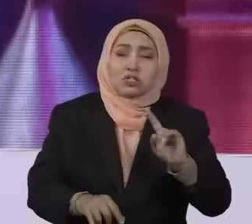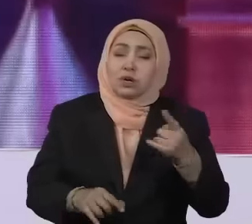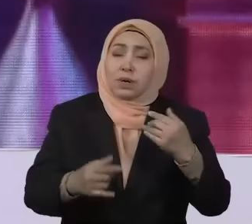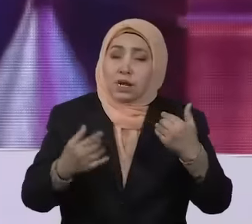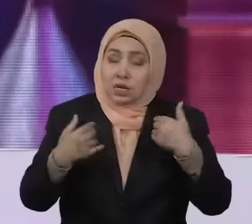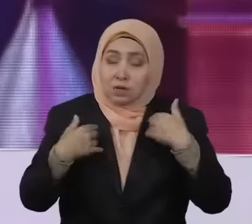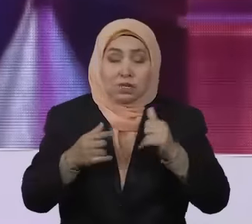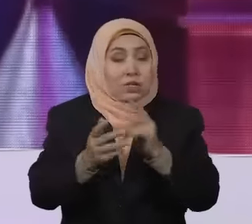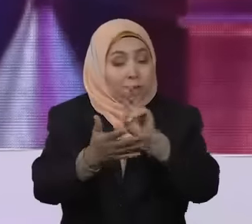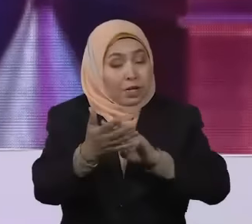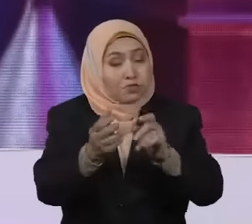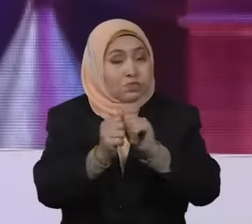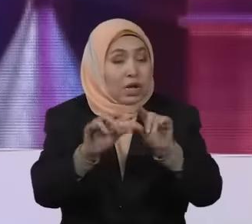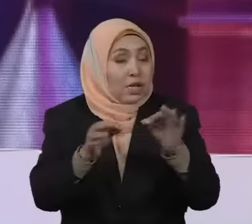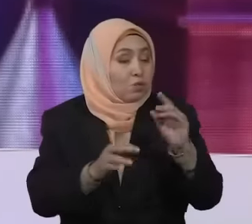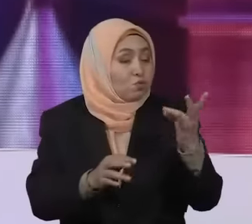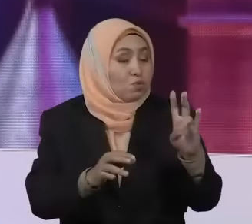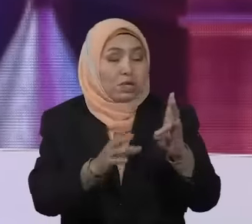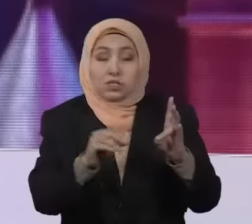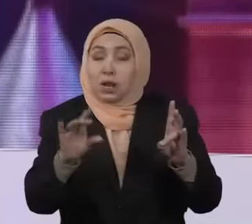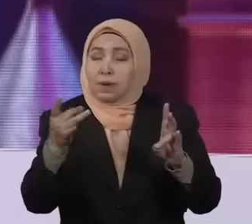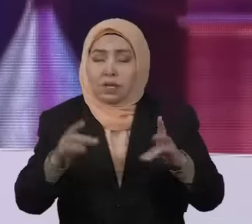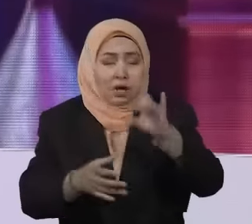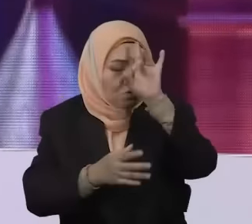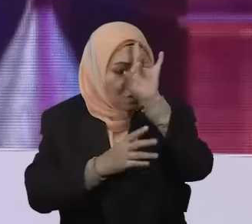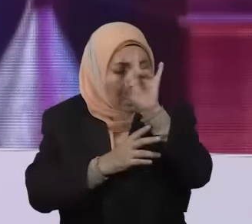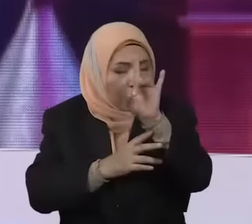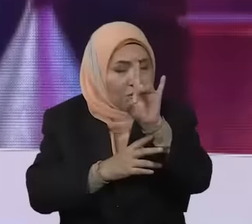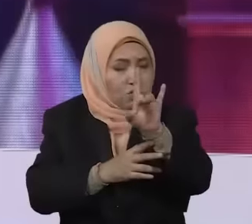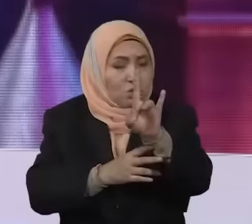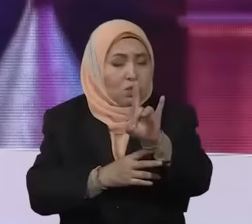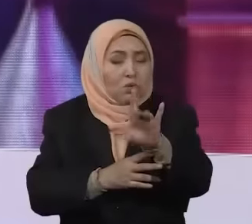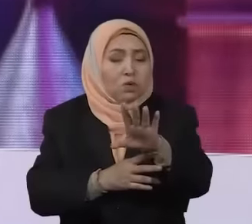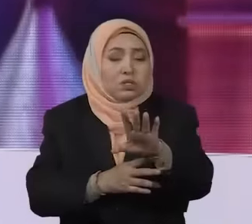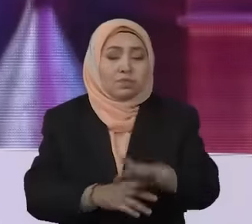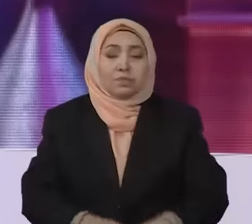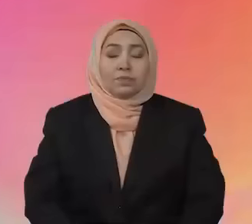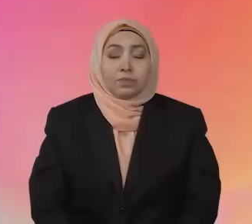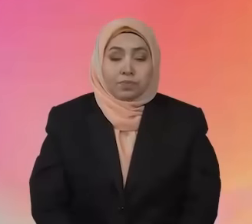kita baca sama-sama ayat 17-18. A'udzubillahiminasyaitanirrojim.